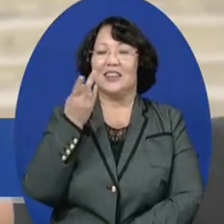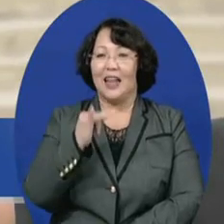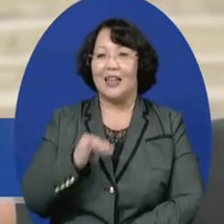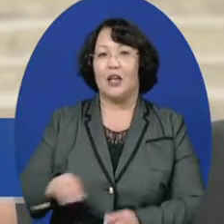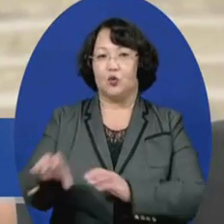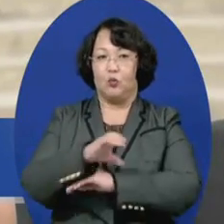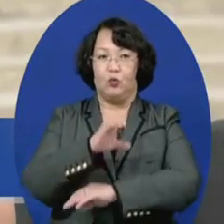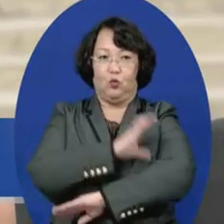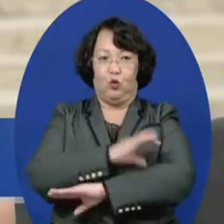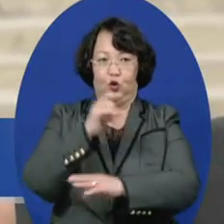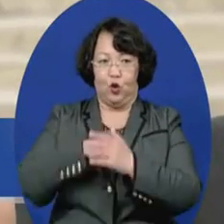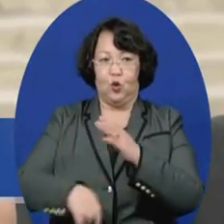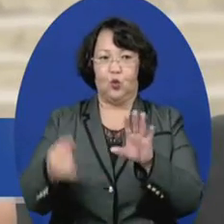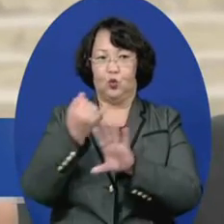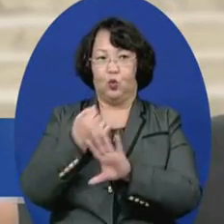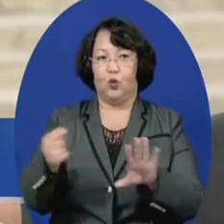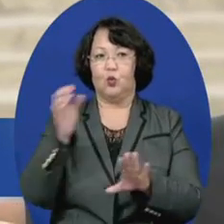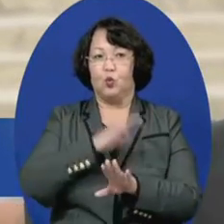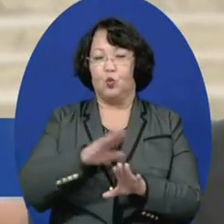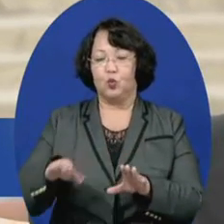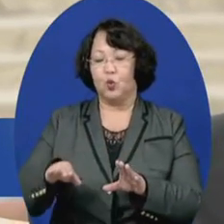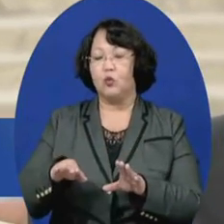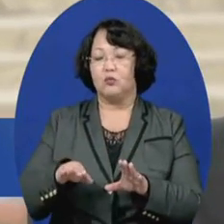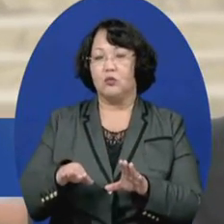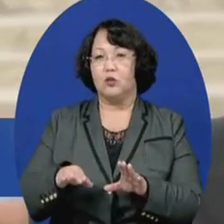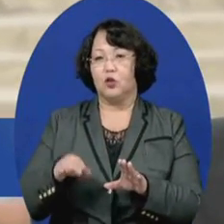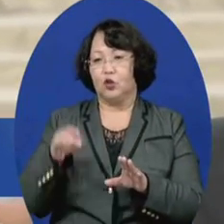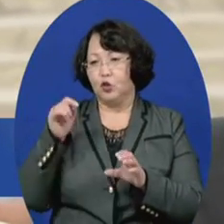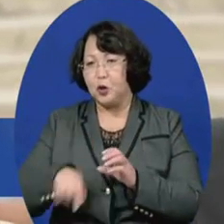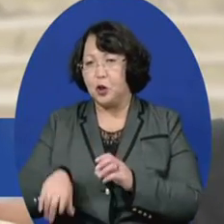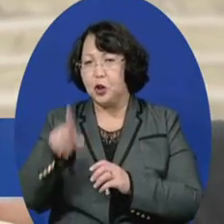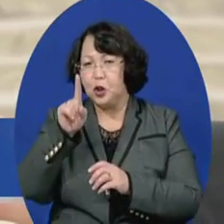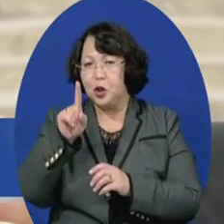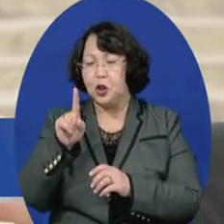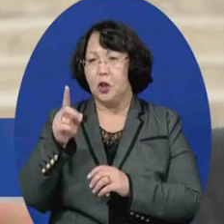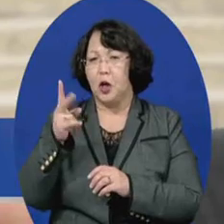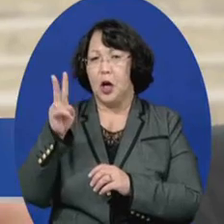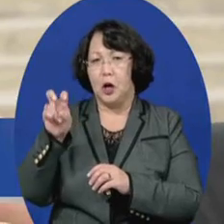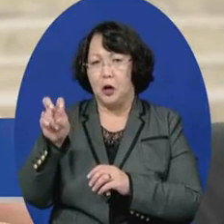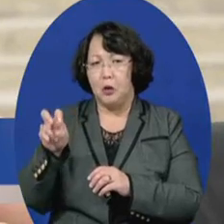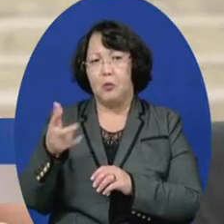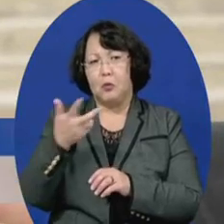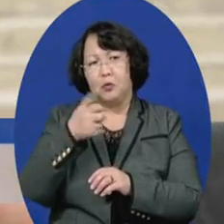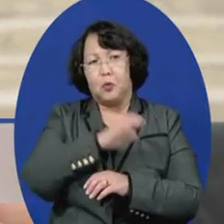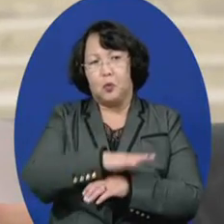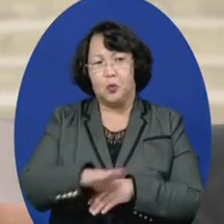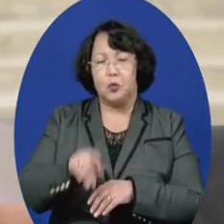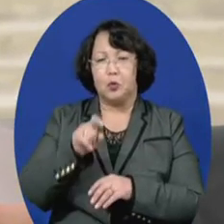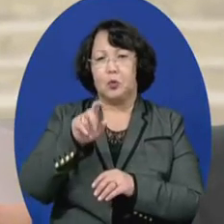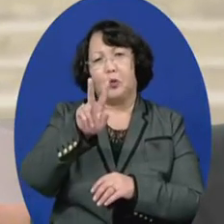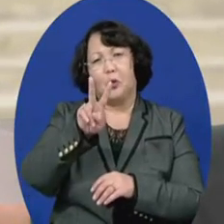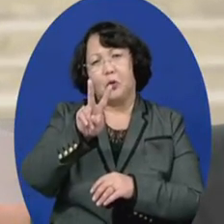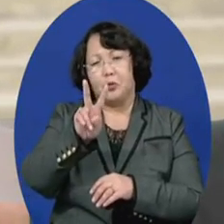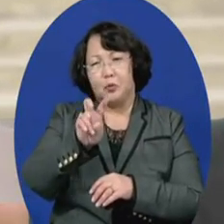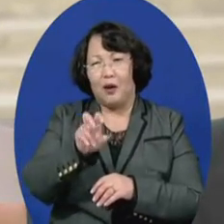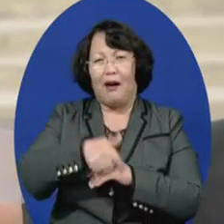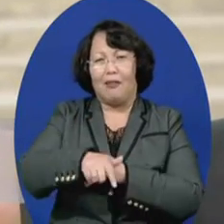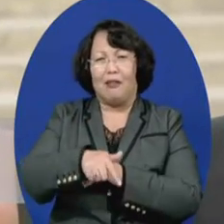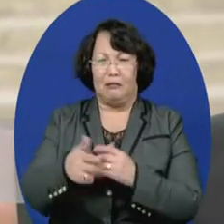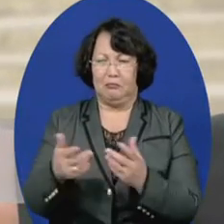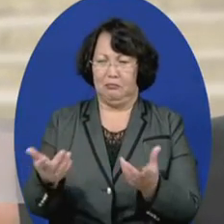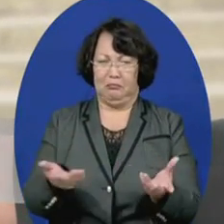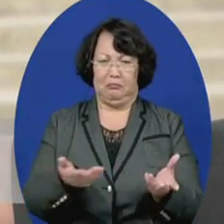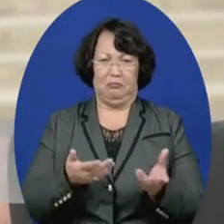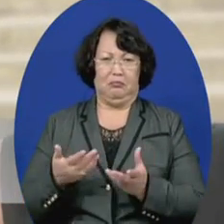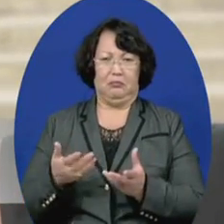дээр 600 хүүхдийн дунд нэг 4 нүхэн жорлон, 300 хүүхдийн дунд нэг 2 нүхэн жорлон байх жишээ тий. Тэгэхээр энэ